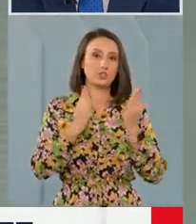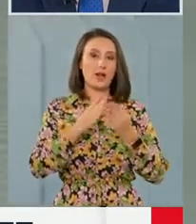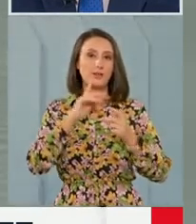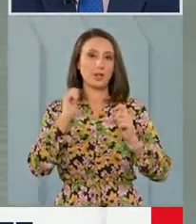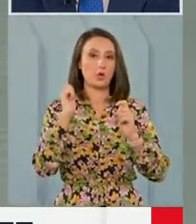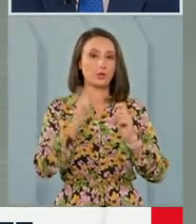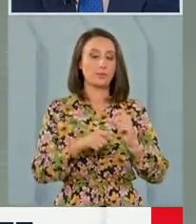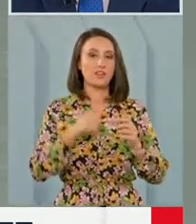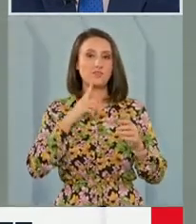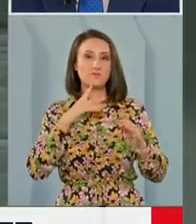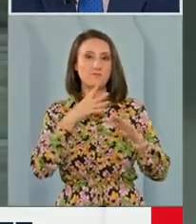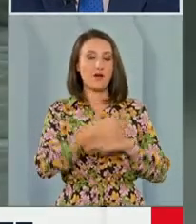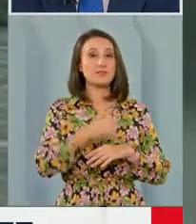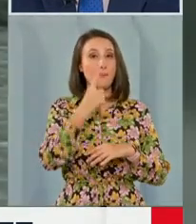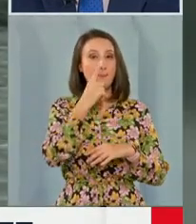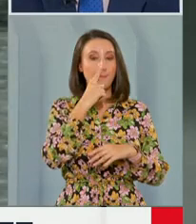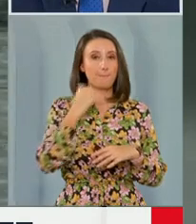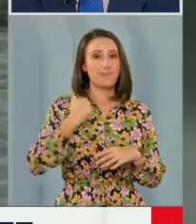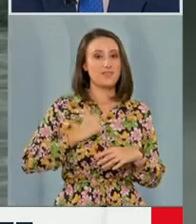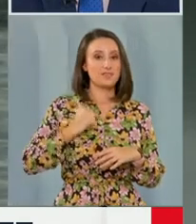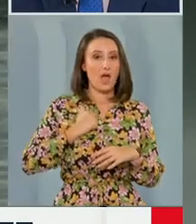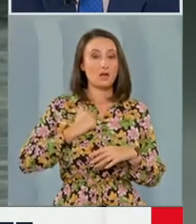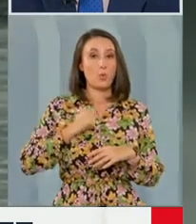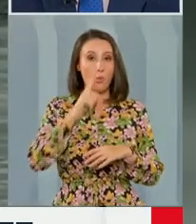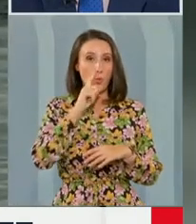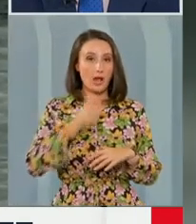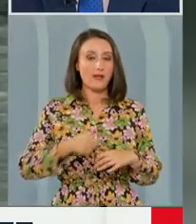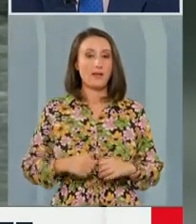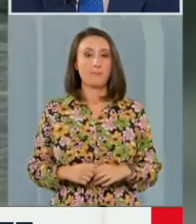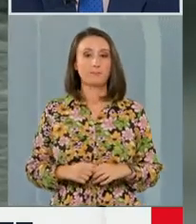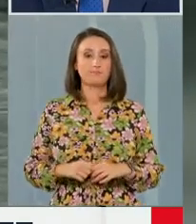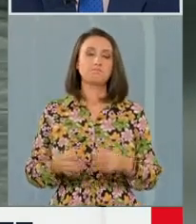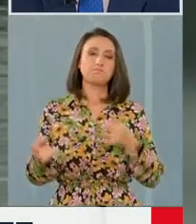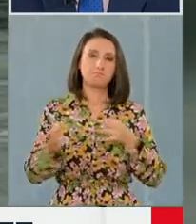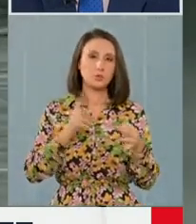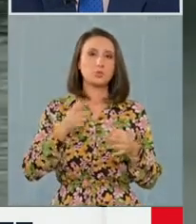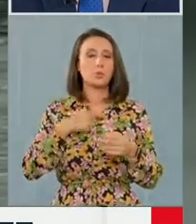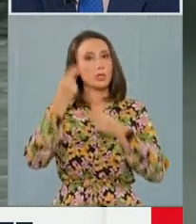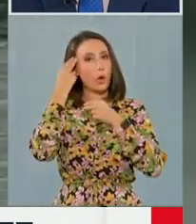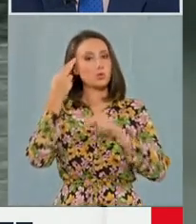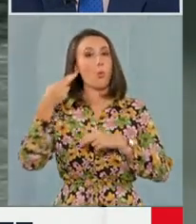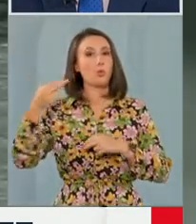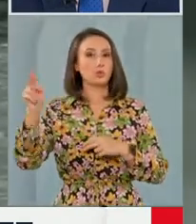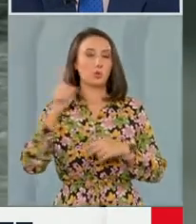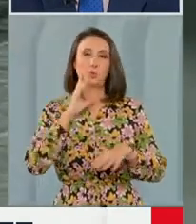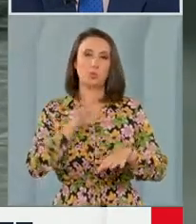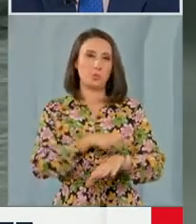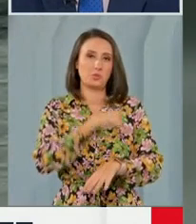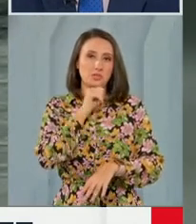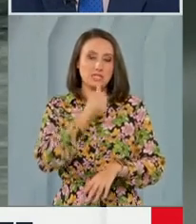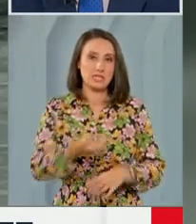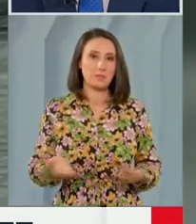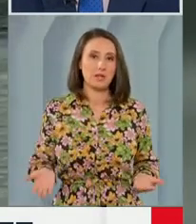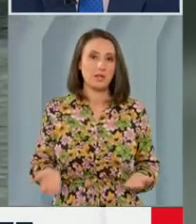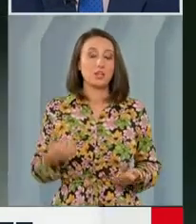condamnare a invaziei militare în Ucraina. Sigur că măsuri pot fi anunțate în continuare, dar nu impresionează nimeni și,